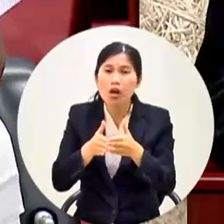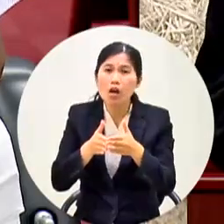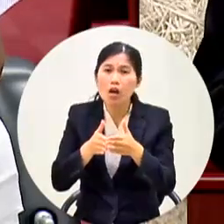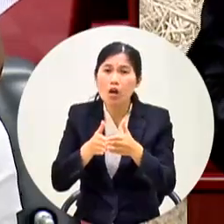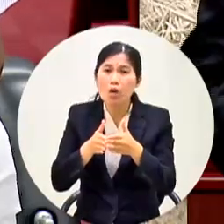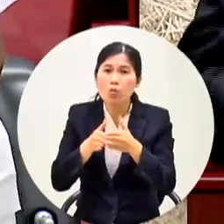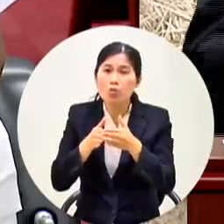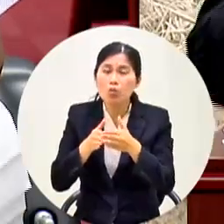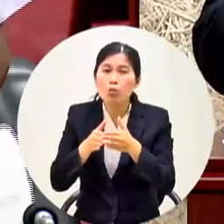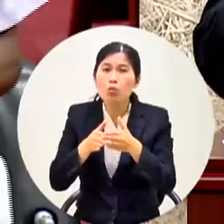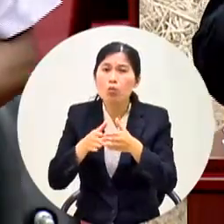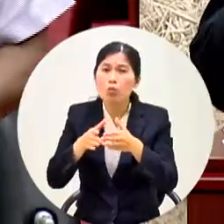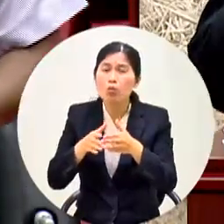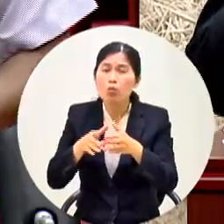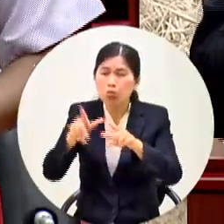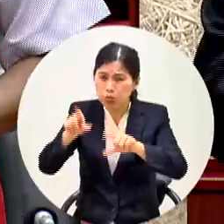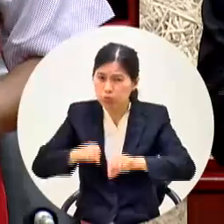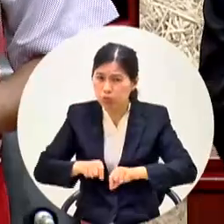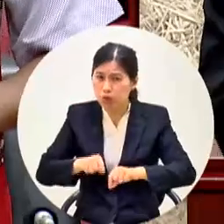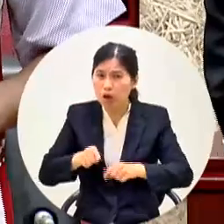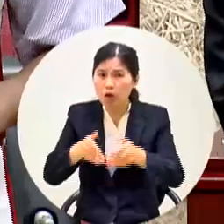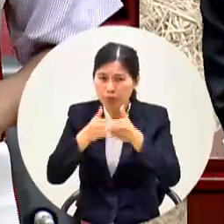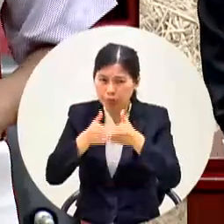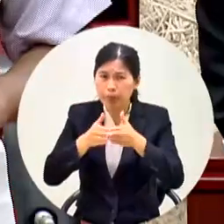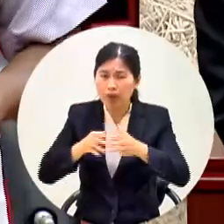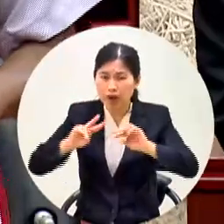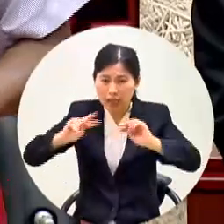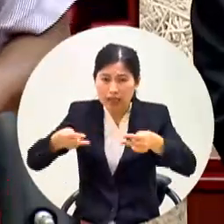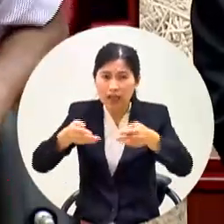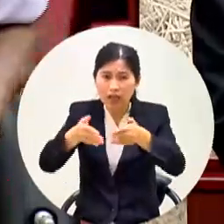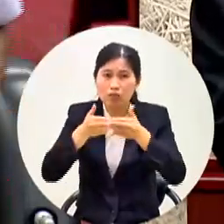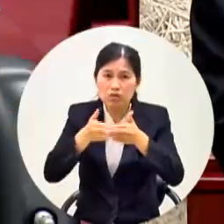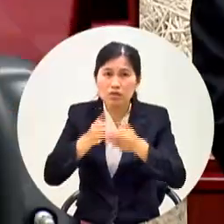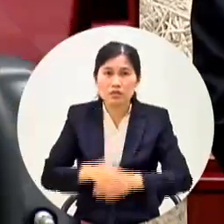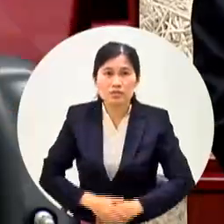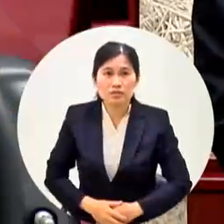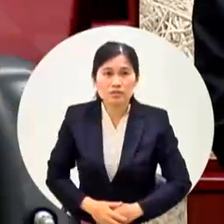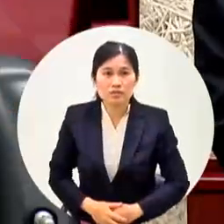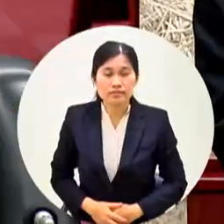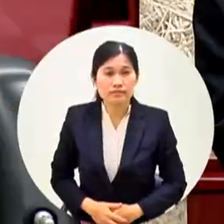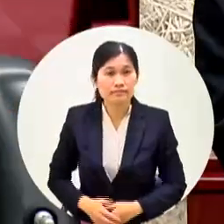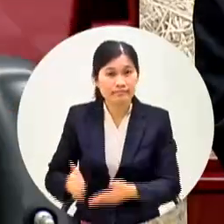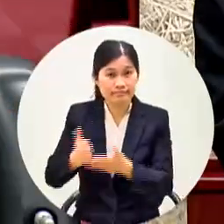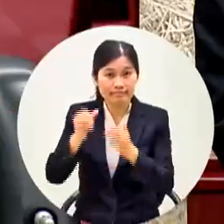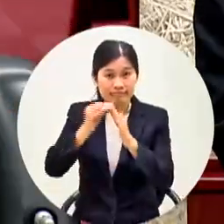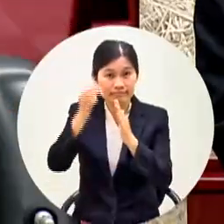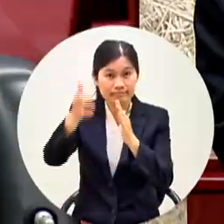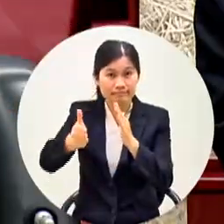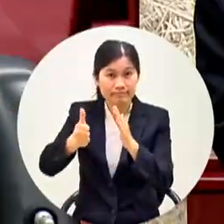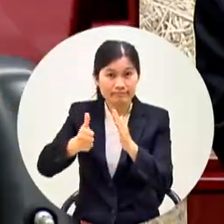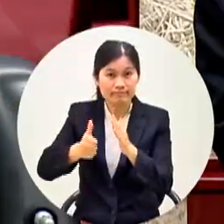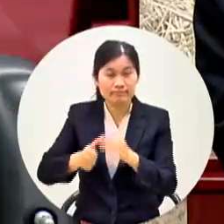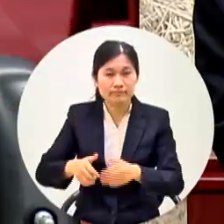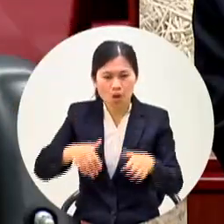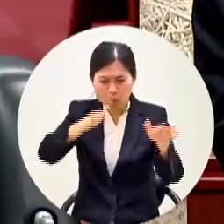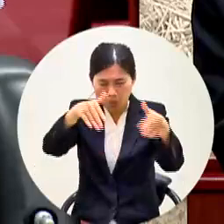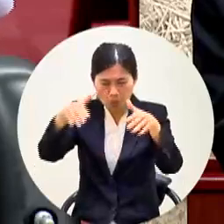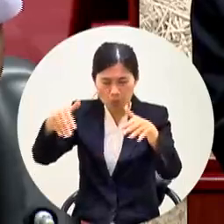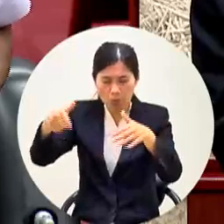所以我请局长 药业相关的单